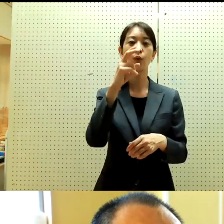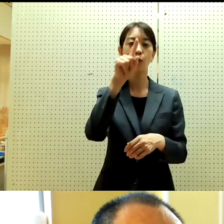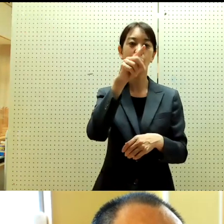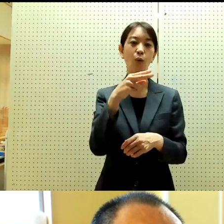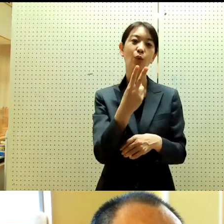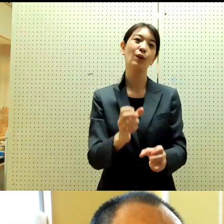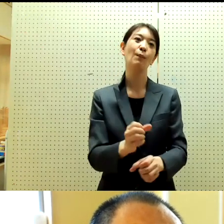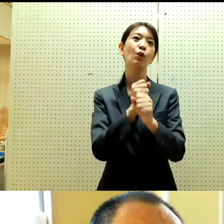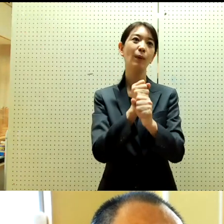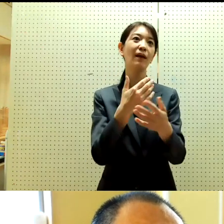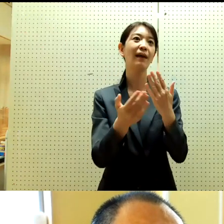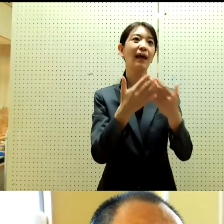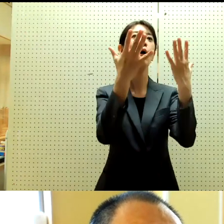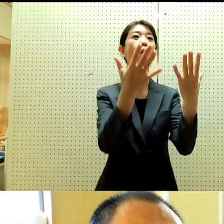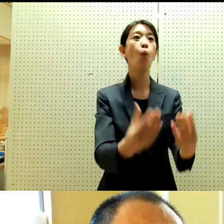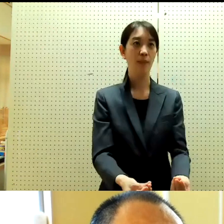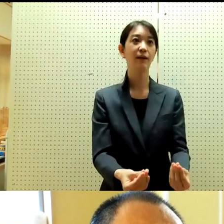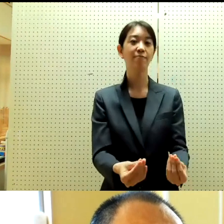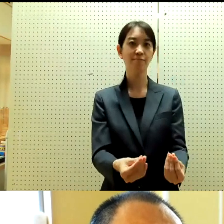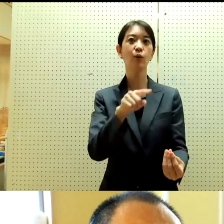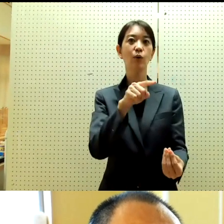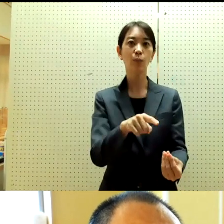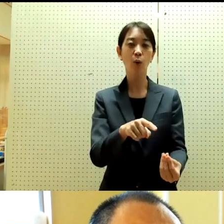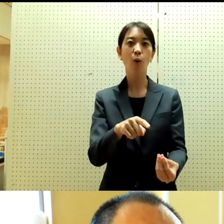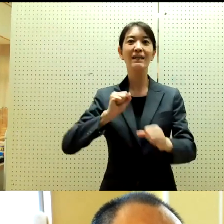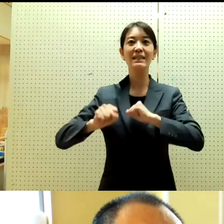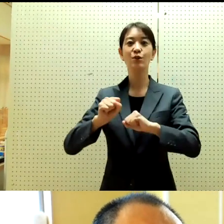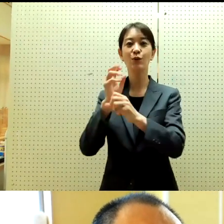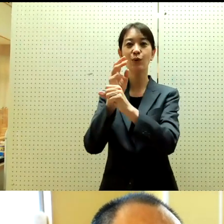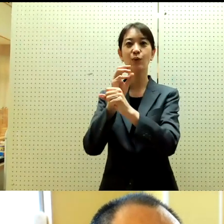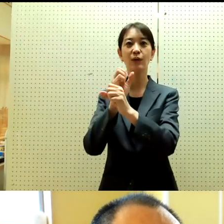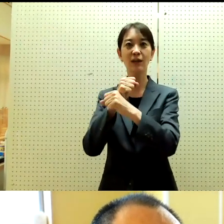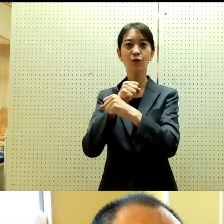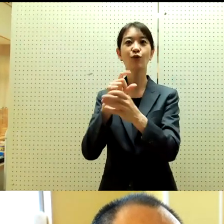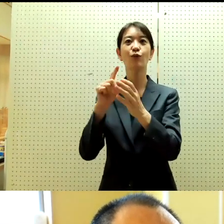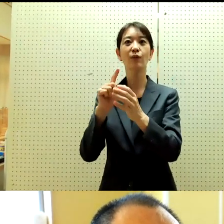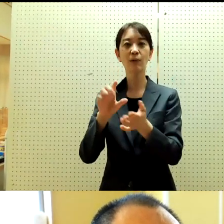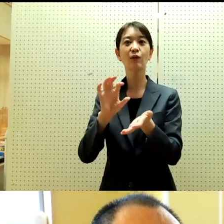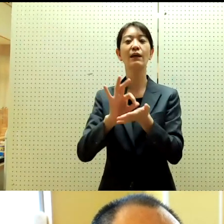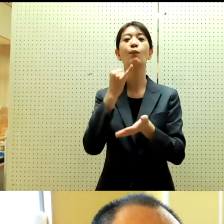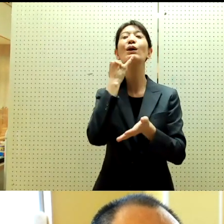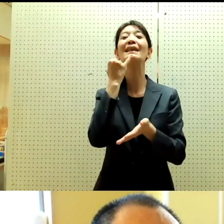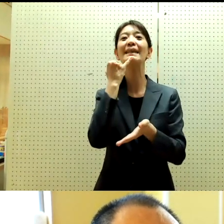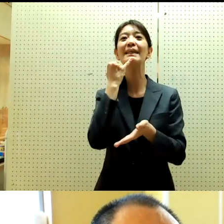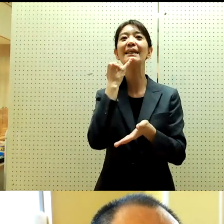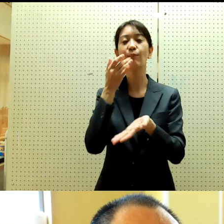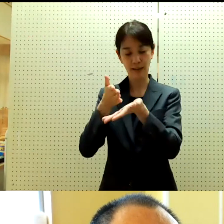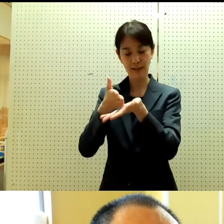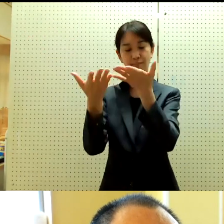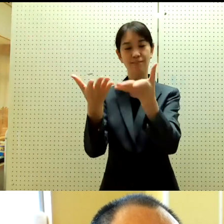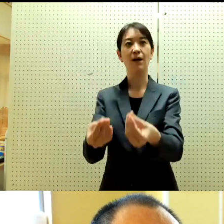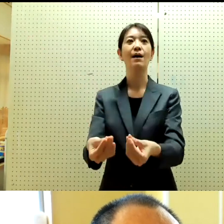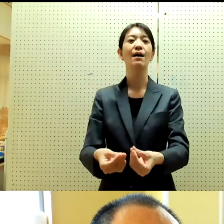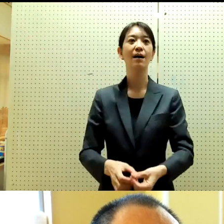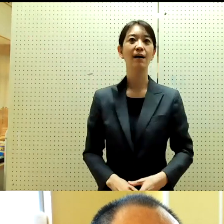経験はしてますので、自由研究でもその場合はいいよっていうふうには話はしています。